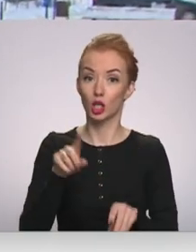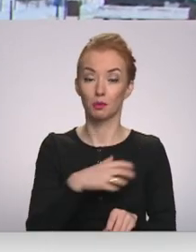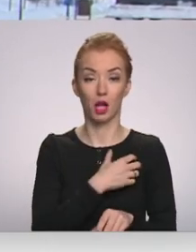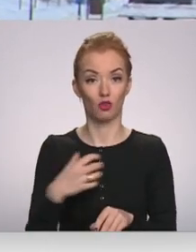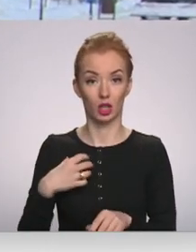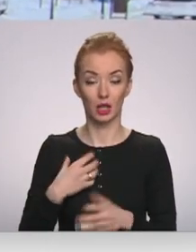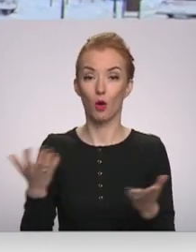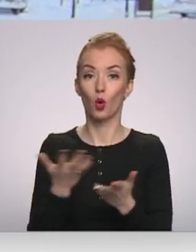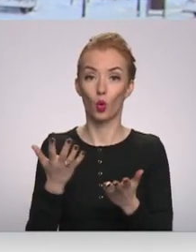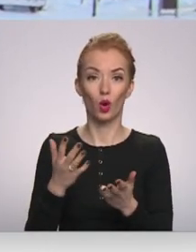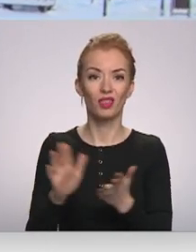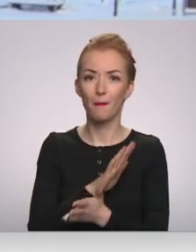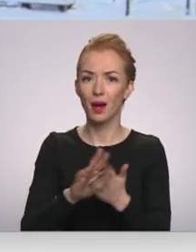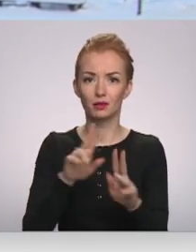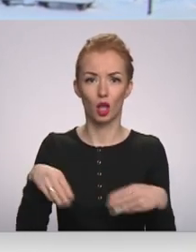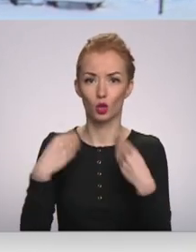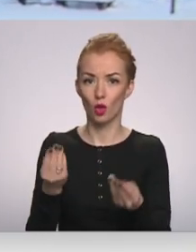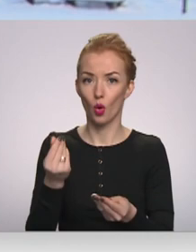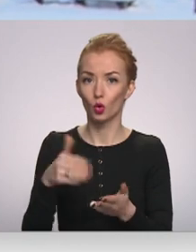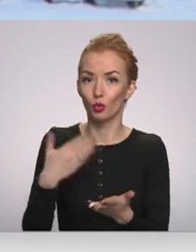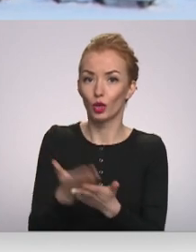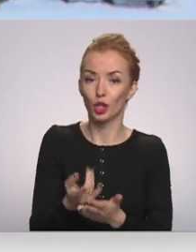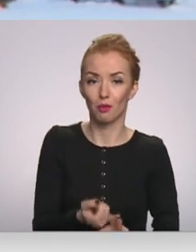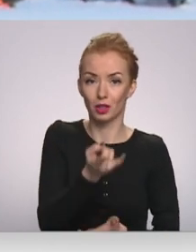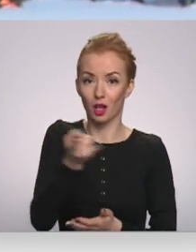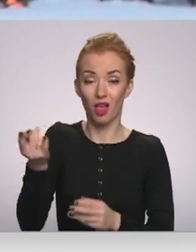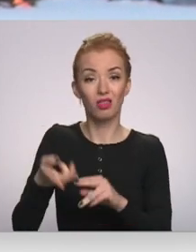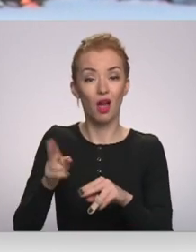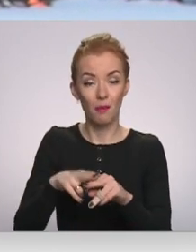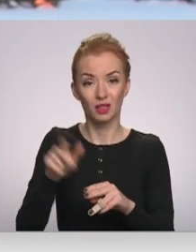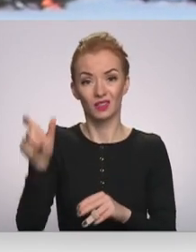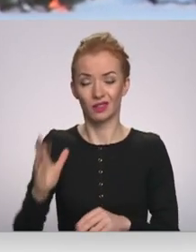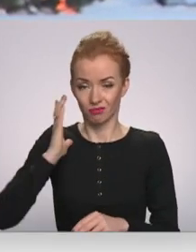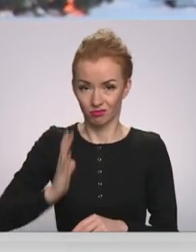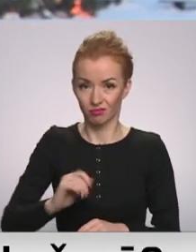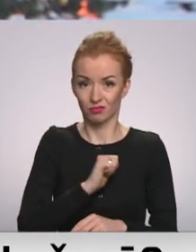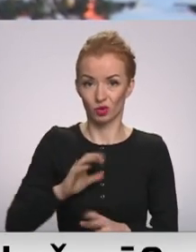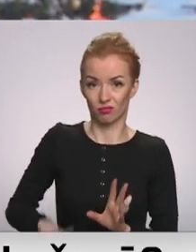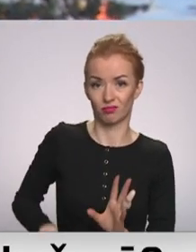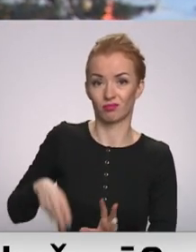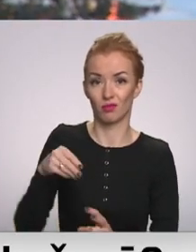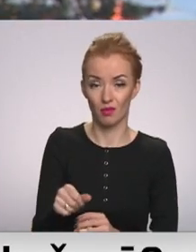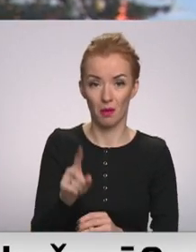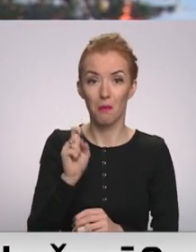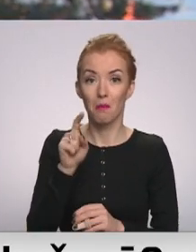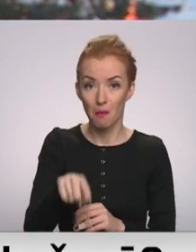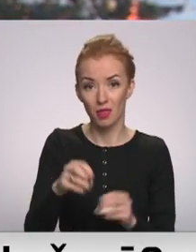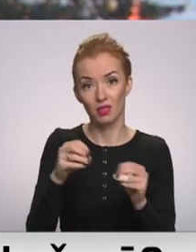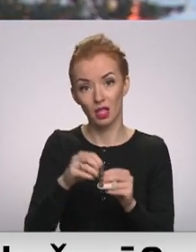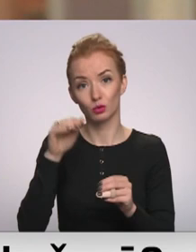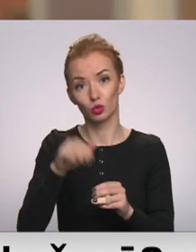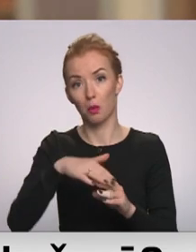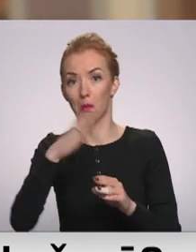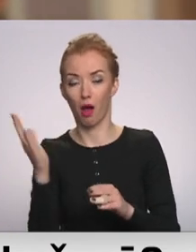naudu pacēlājiem nedod vispār. Tāpēc cilvēki spiesti tos pirkt par saviem līdzekļiem. Tas var izmaksāt pat 10 000